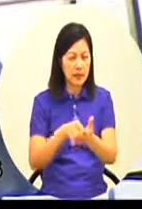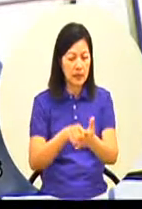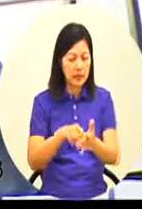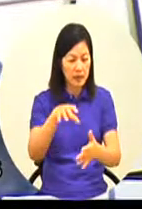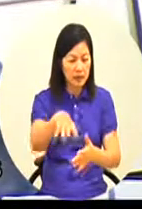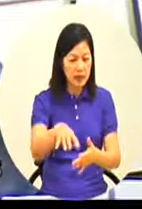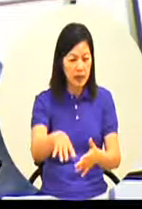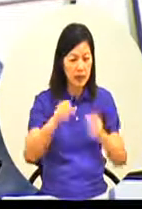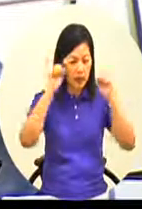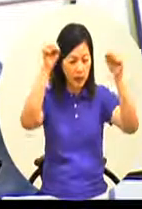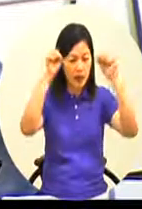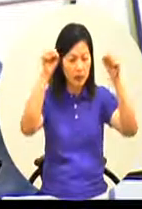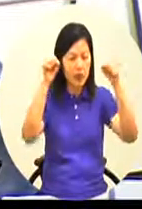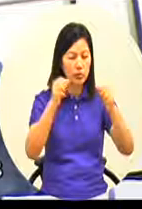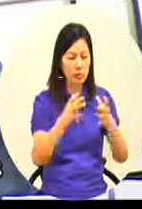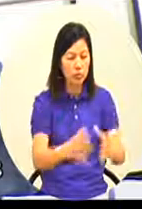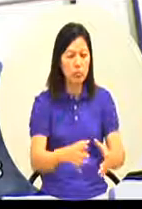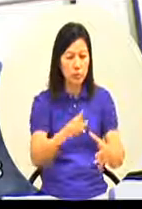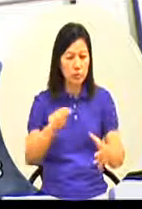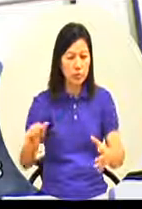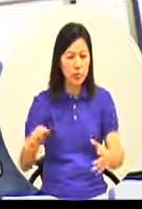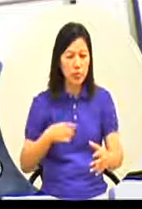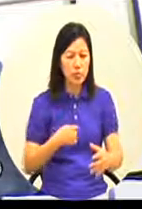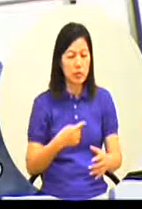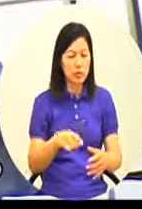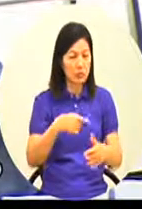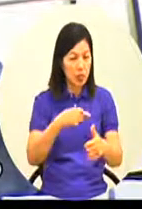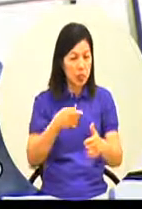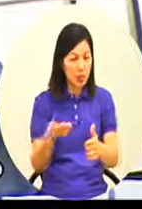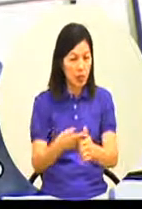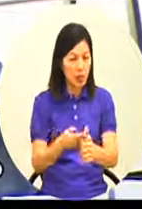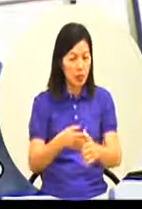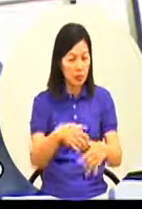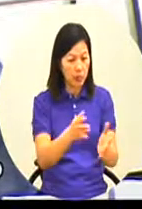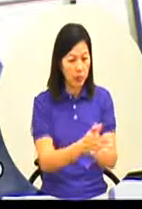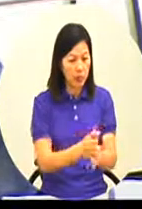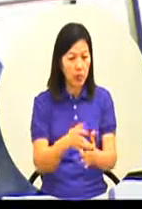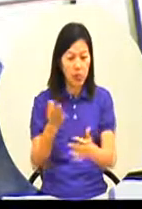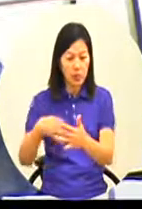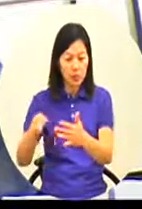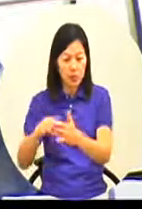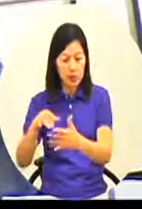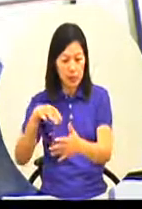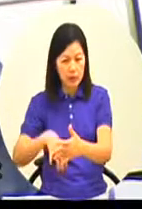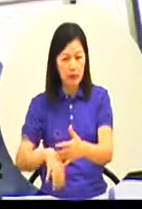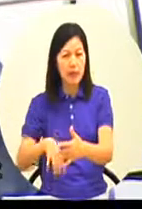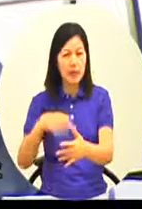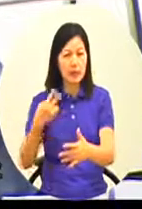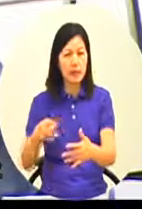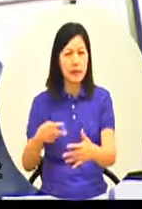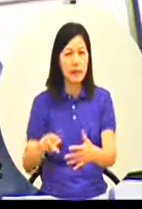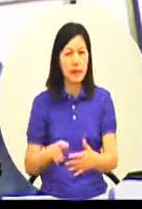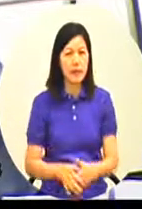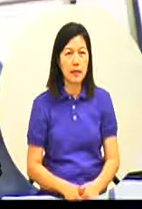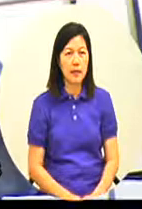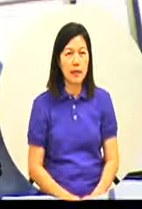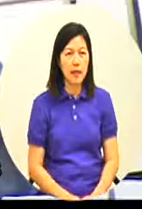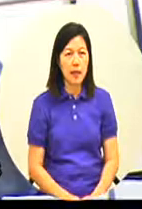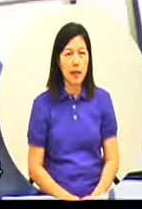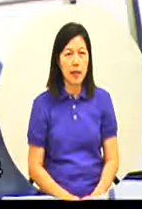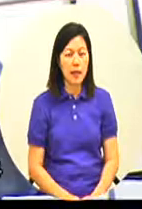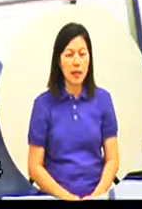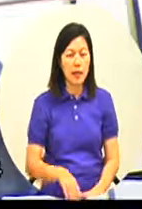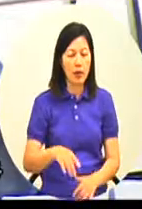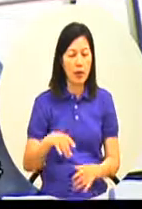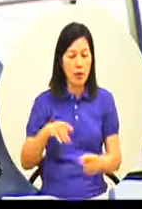些运动的设施之后，我觉得教育部门也好，学校里也好，还有我们一些风雨球场，